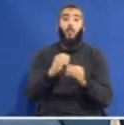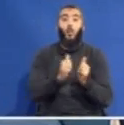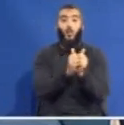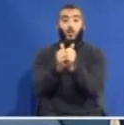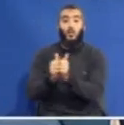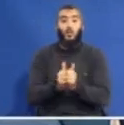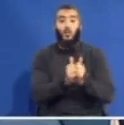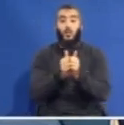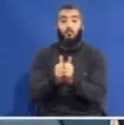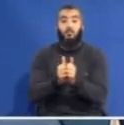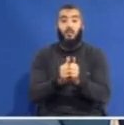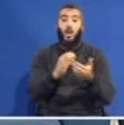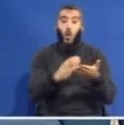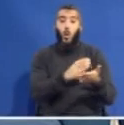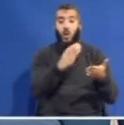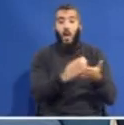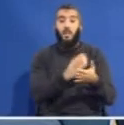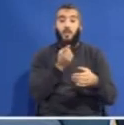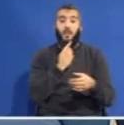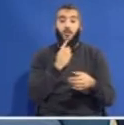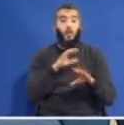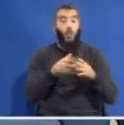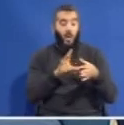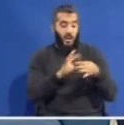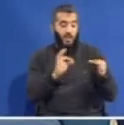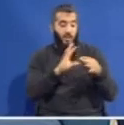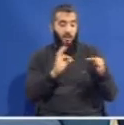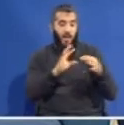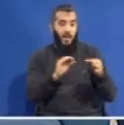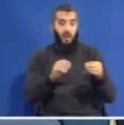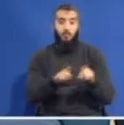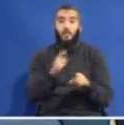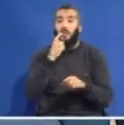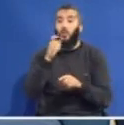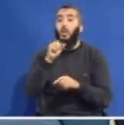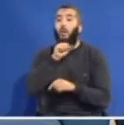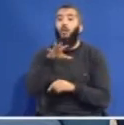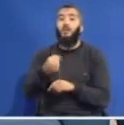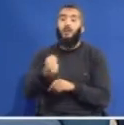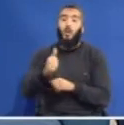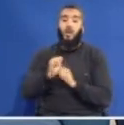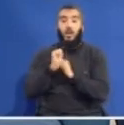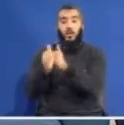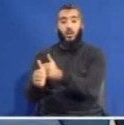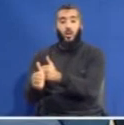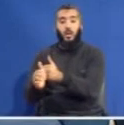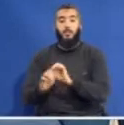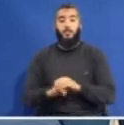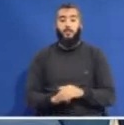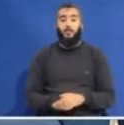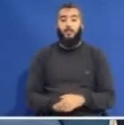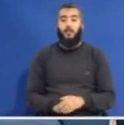وفهم لكتاب الله عز وجل وللهدي النبوي لسنة رسول الله صلى الله عليه